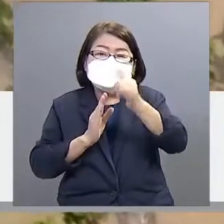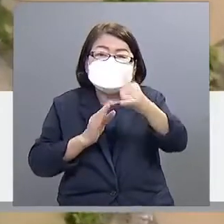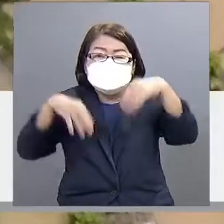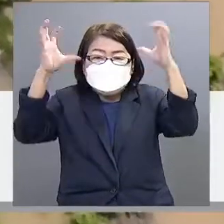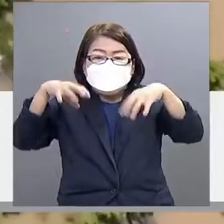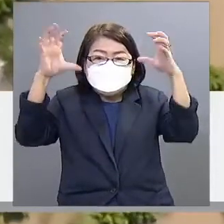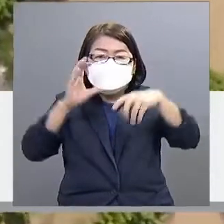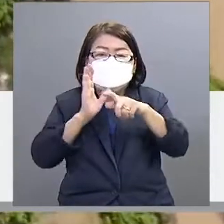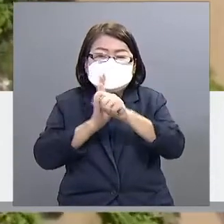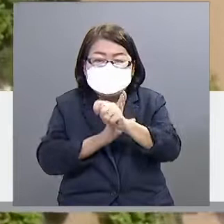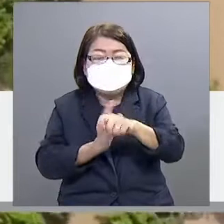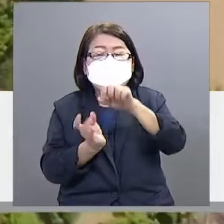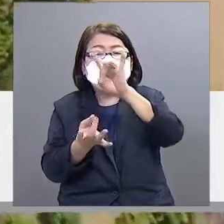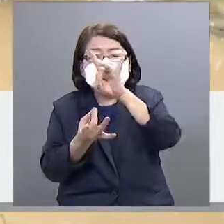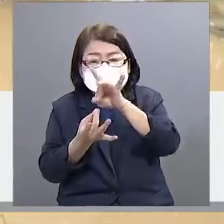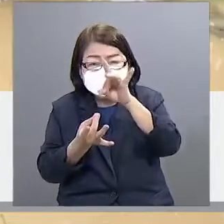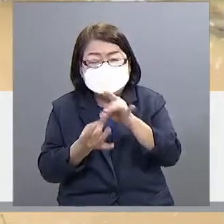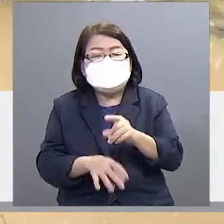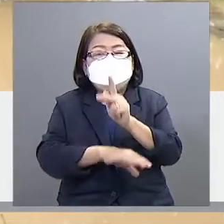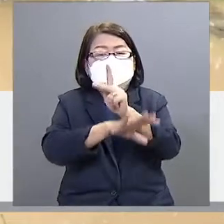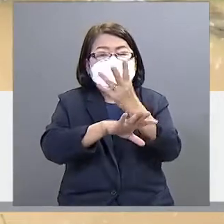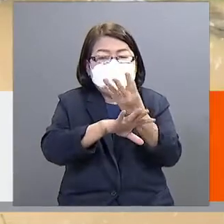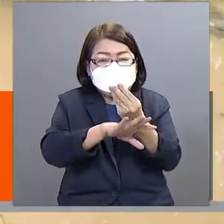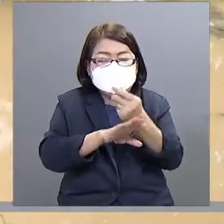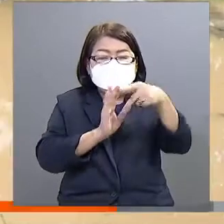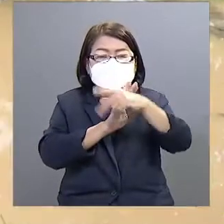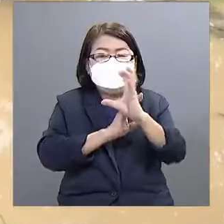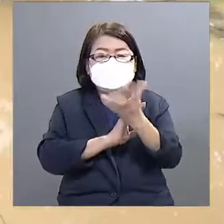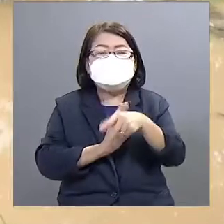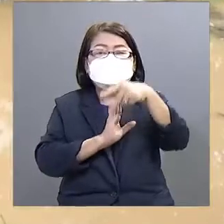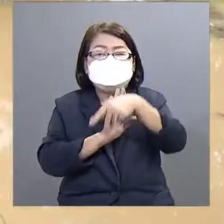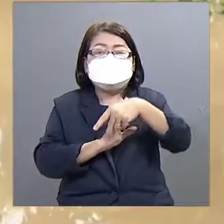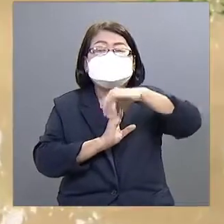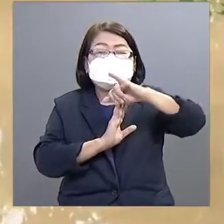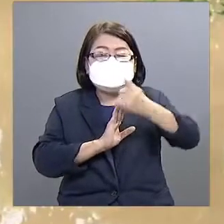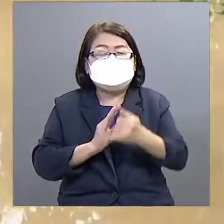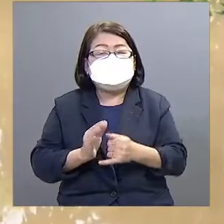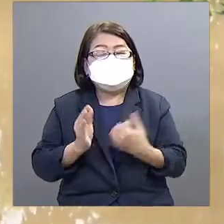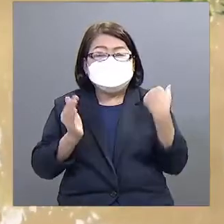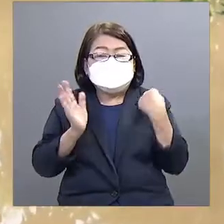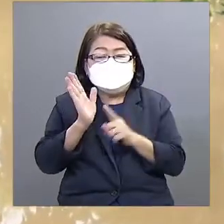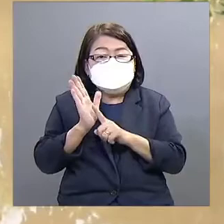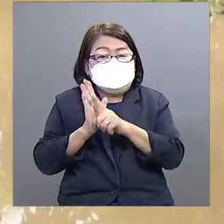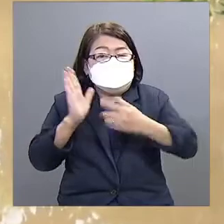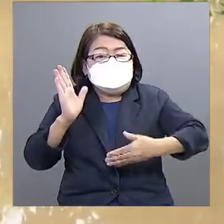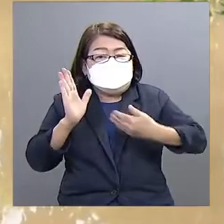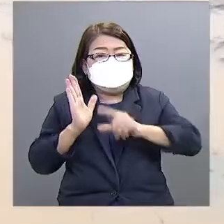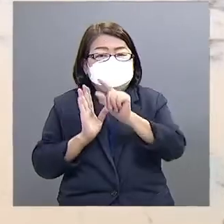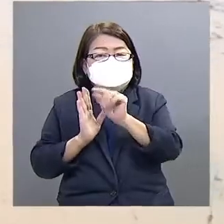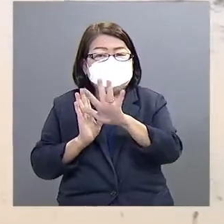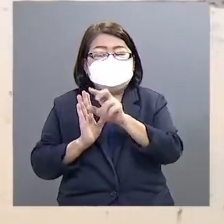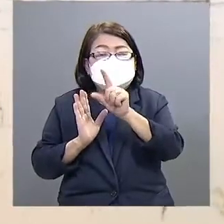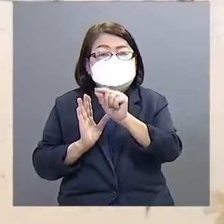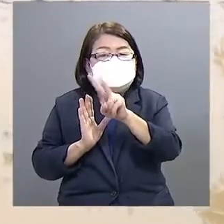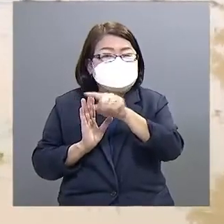สุโขทัยกำแพงเพชรพิษณุโลกพิจิตรคุณภูมิต่ำสุด 22ถึง 25องศาเซลเซียสสูงสุด